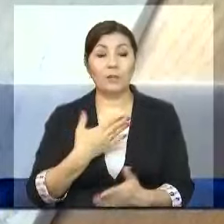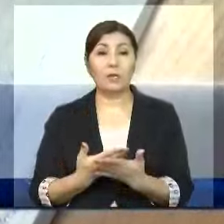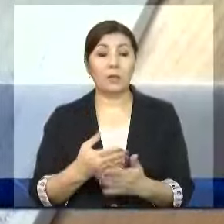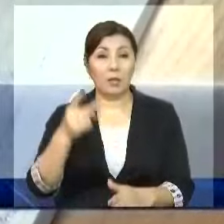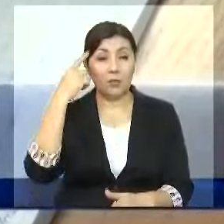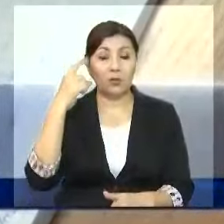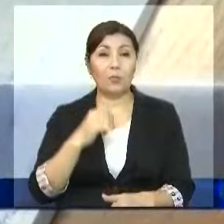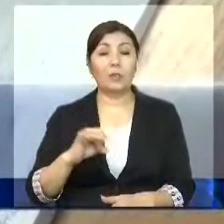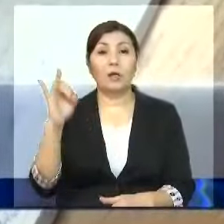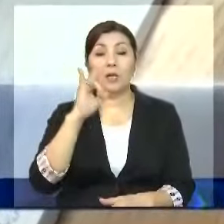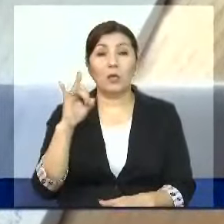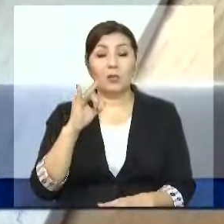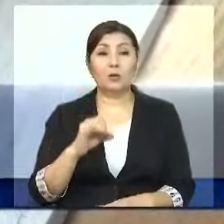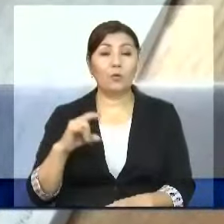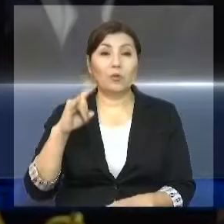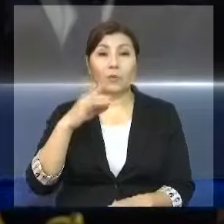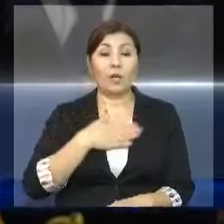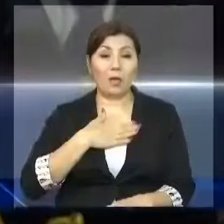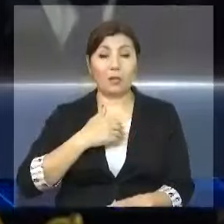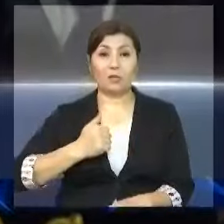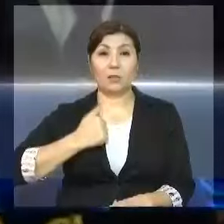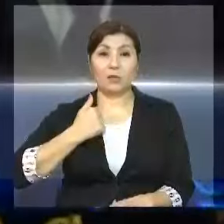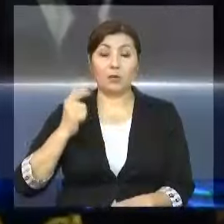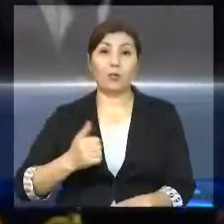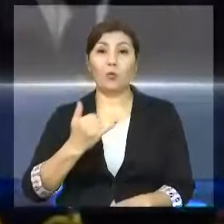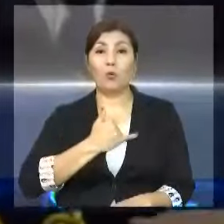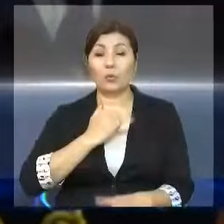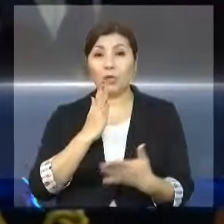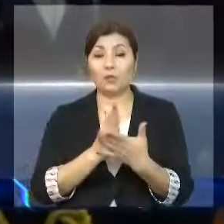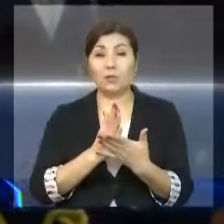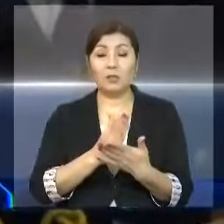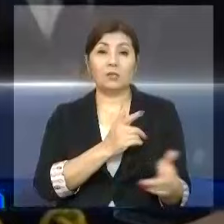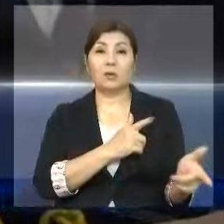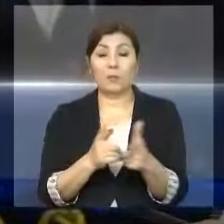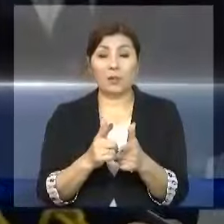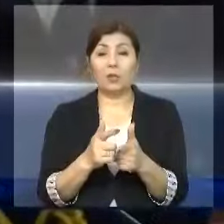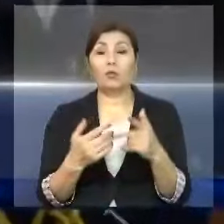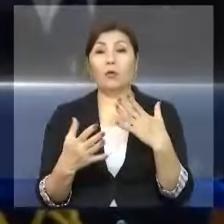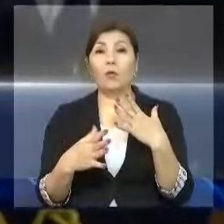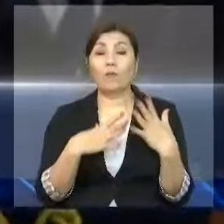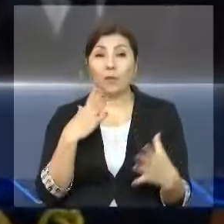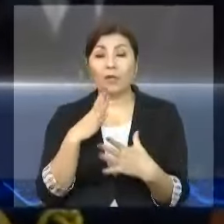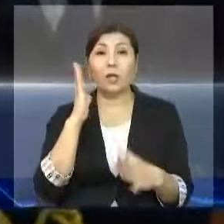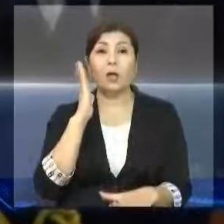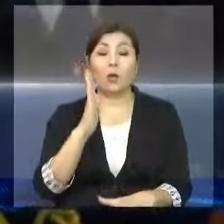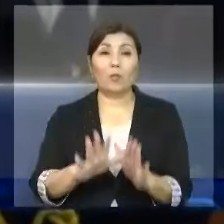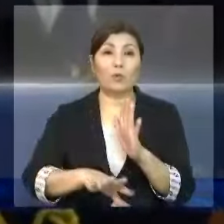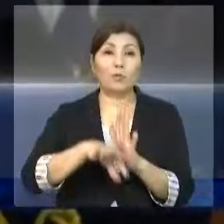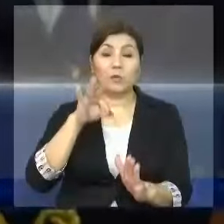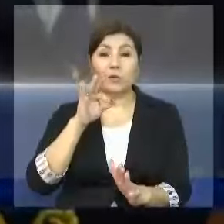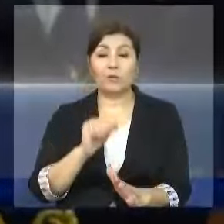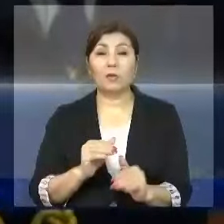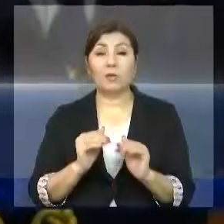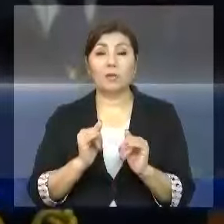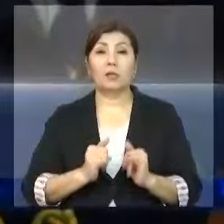авиации, о наших героях. У нас есть физподготовка, она нас готовит к будущему отбору для